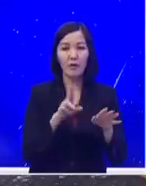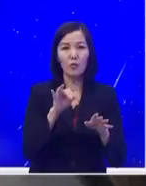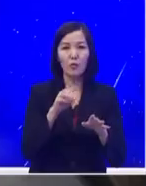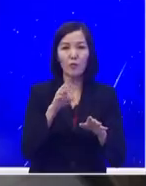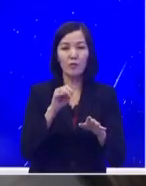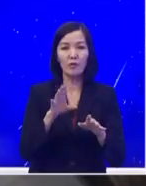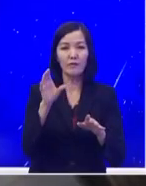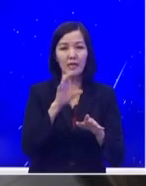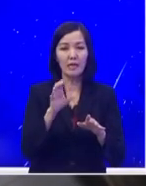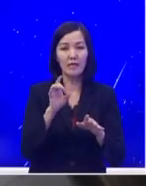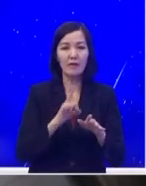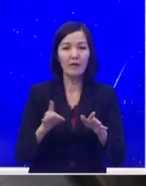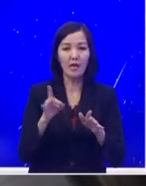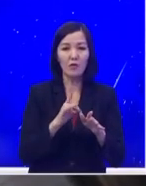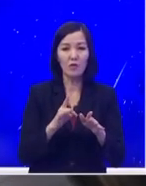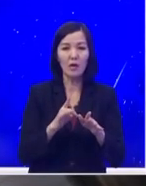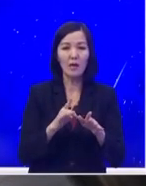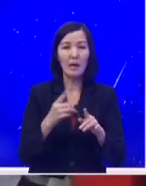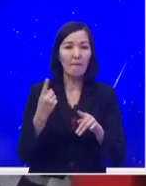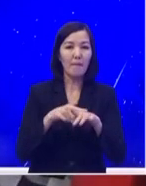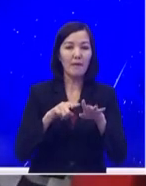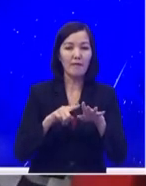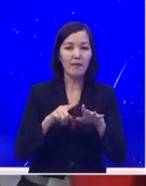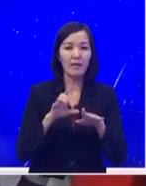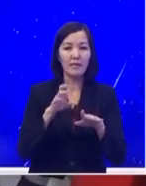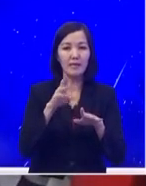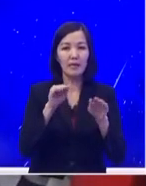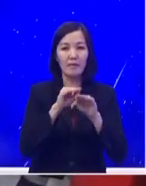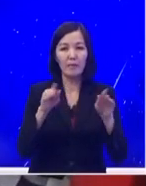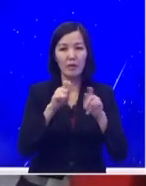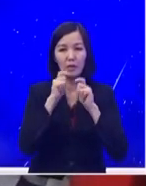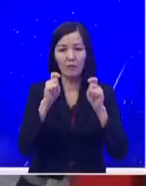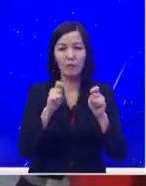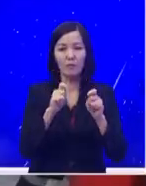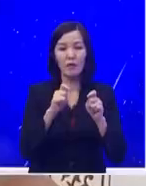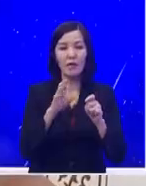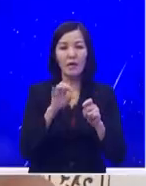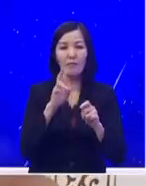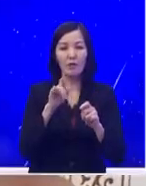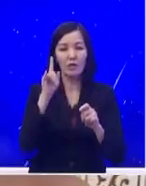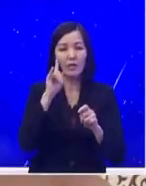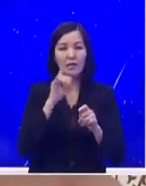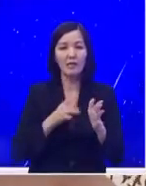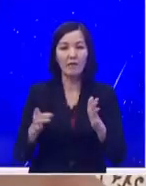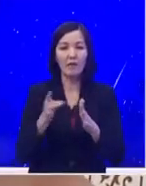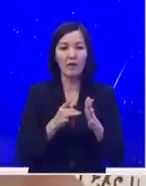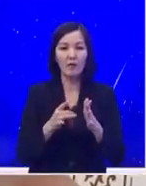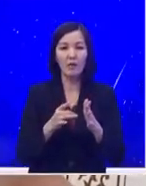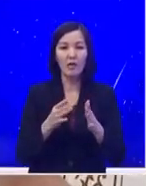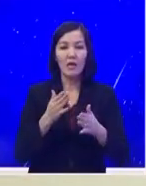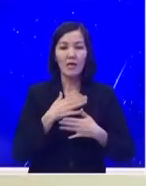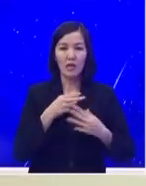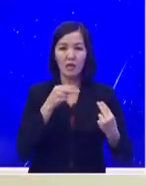из Сарканского района. Также диплом первой степени получила Тюлемисова Динара из Ембекши-Казахского района. Наша работа выдалась